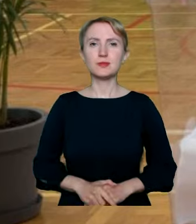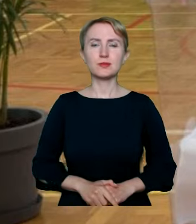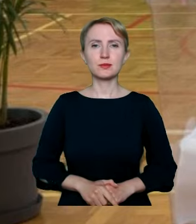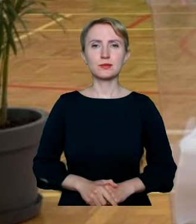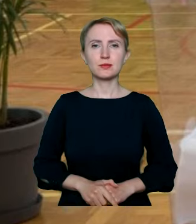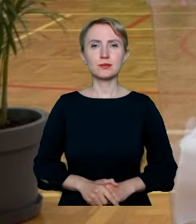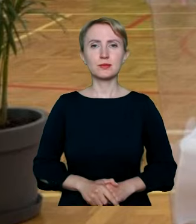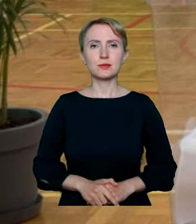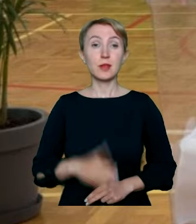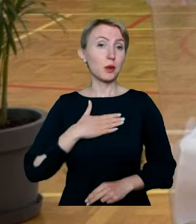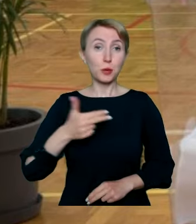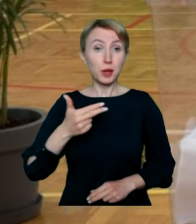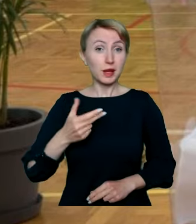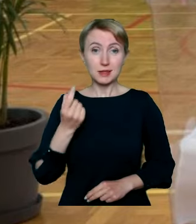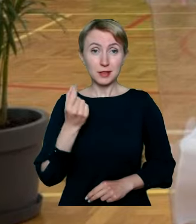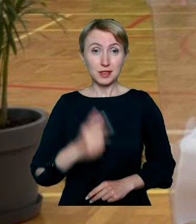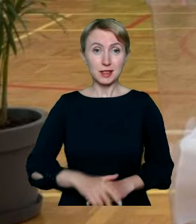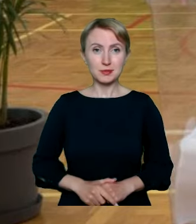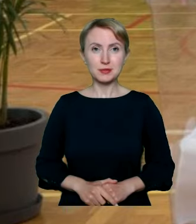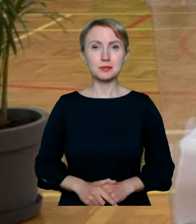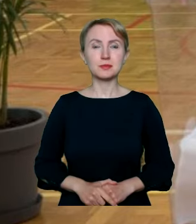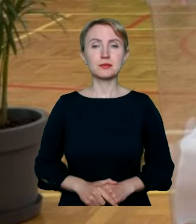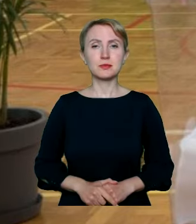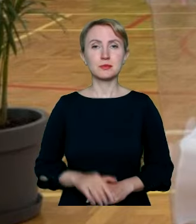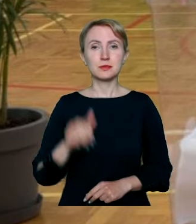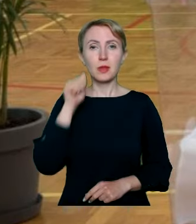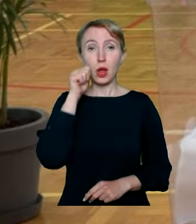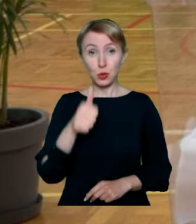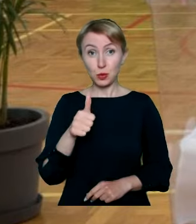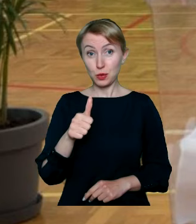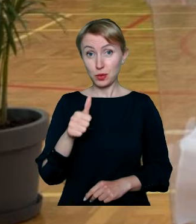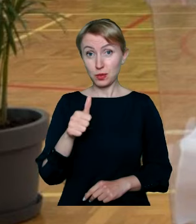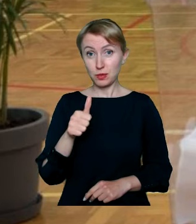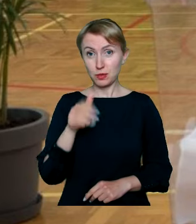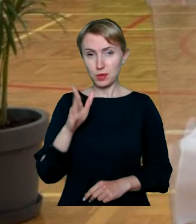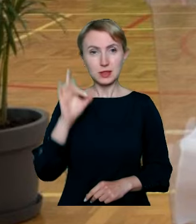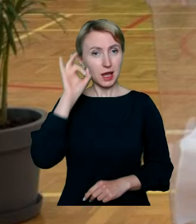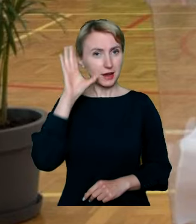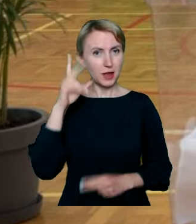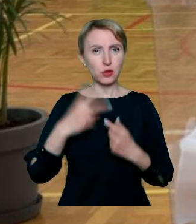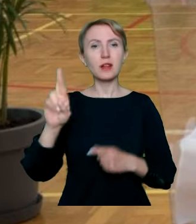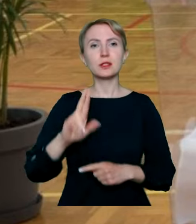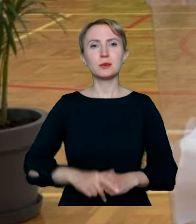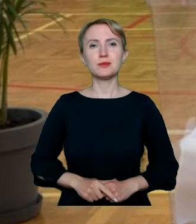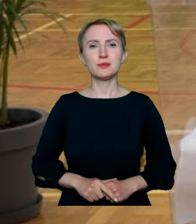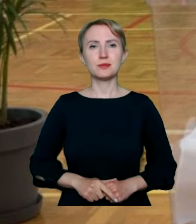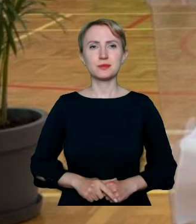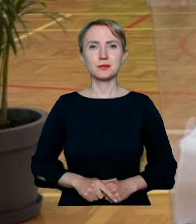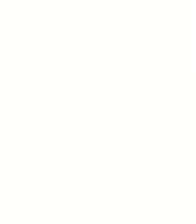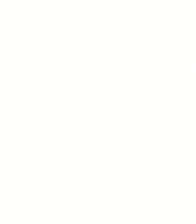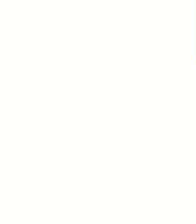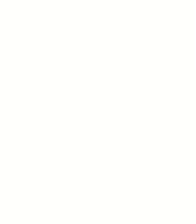i weekend za chwilę, więc jutro zobaczymy się w poranku telewizji Republika. Do zobaczenia.